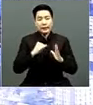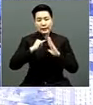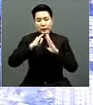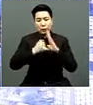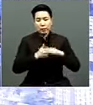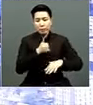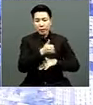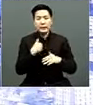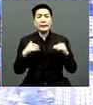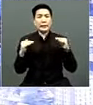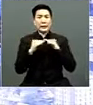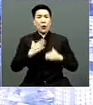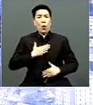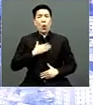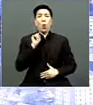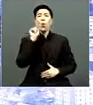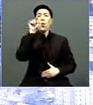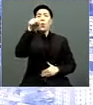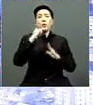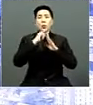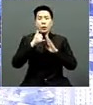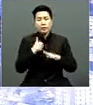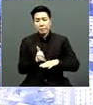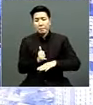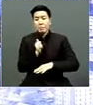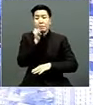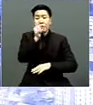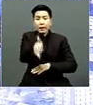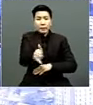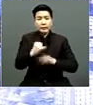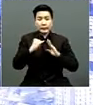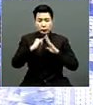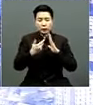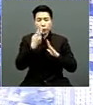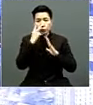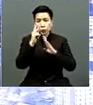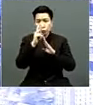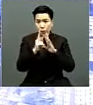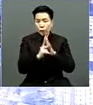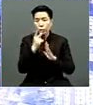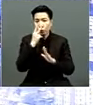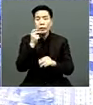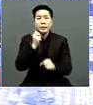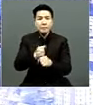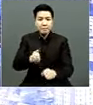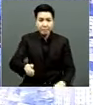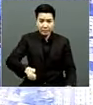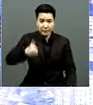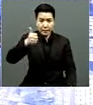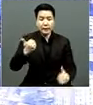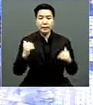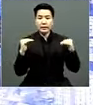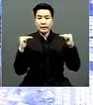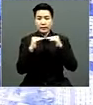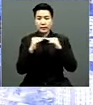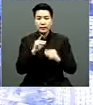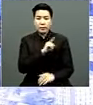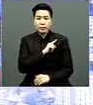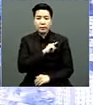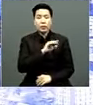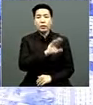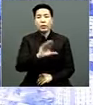ดเพื่อที่จะไปใช้สิทธิ์เลือกตั้งนี้ก็ดูตามกฎหมายแล้วก็สามารถที่ทำได้นะครับเพราะเป็นสิทธิหน้าที่นะ